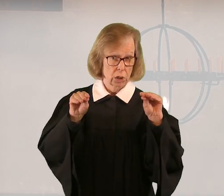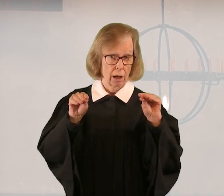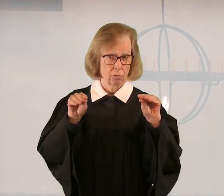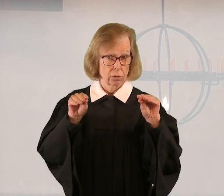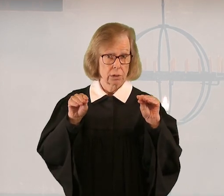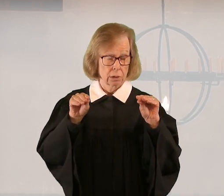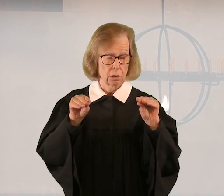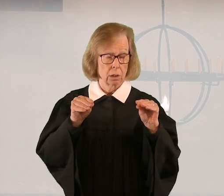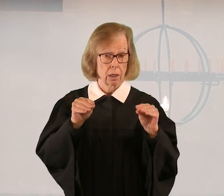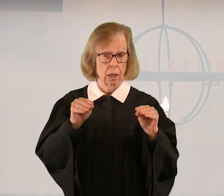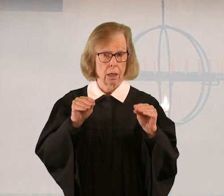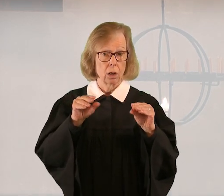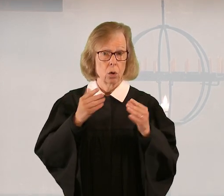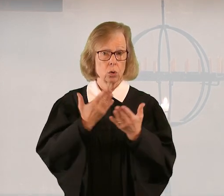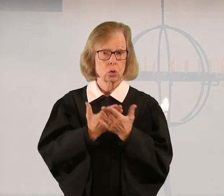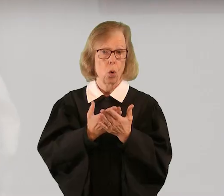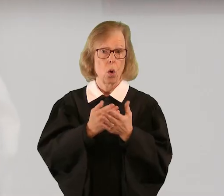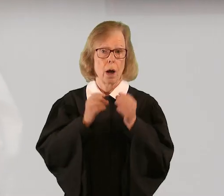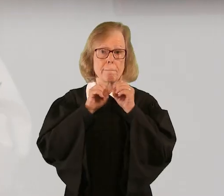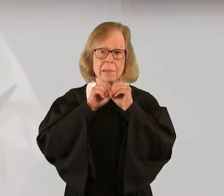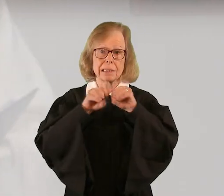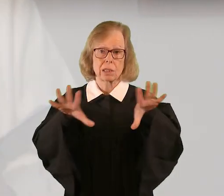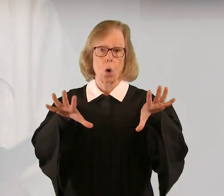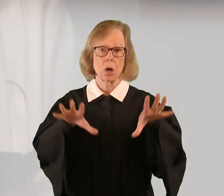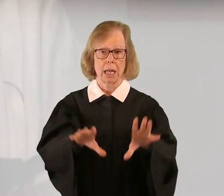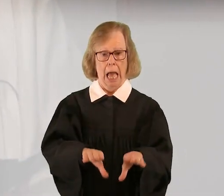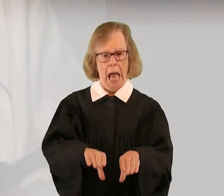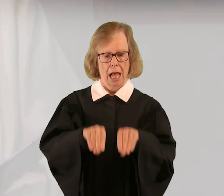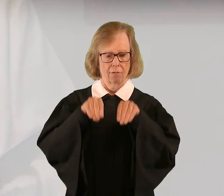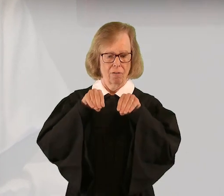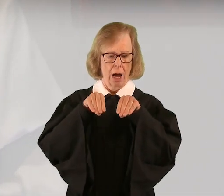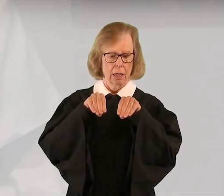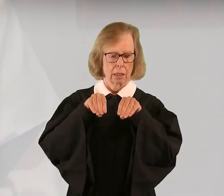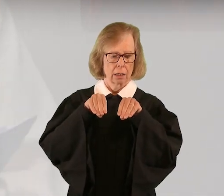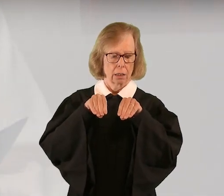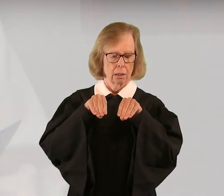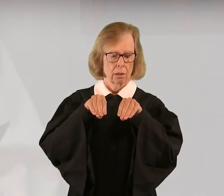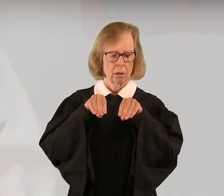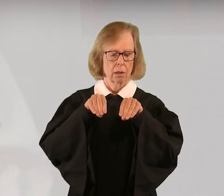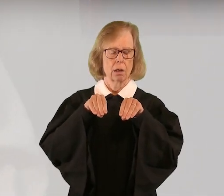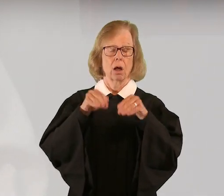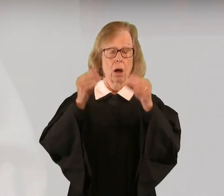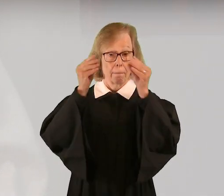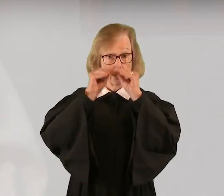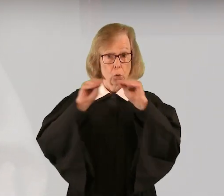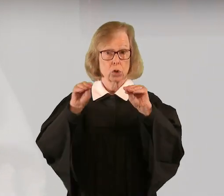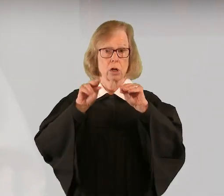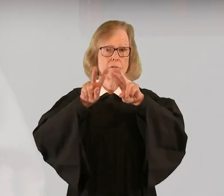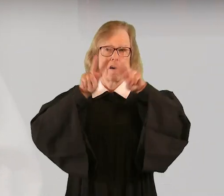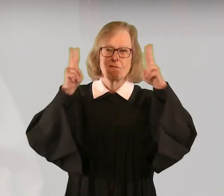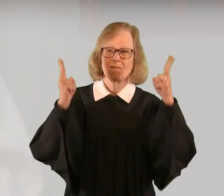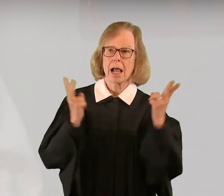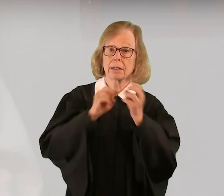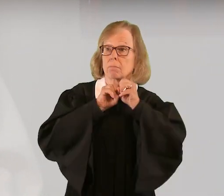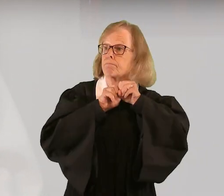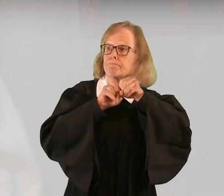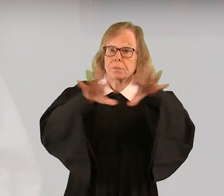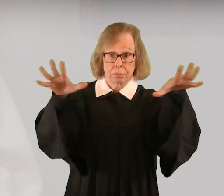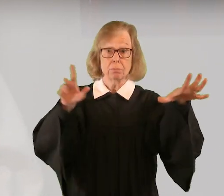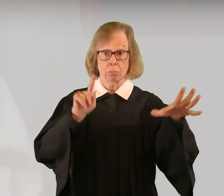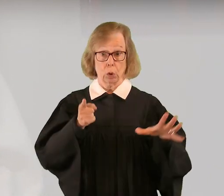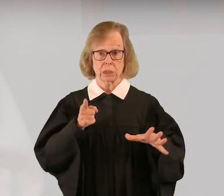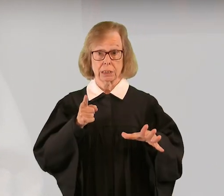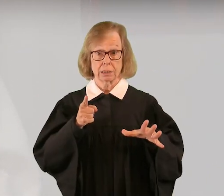beginnt eine Mission. Diese Botschaft muss in die Welt getragen werden. Sie muss Menschen erreichen,